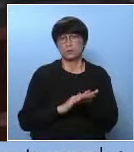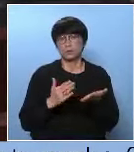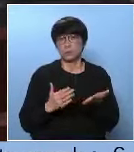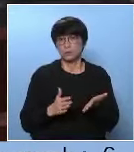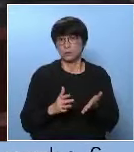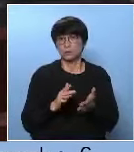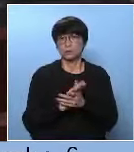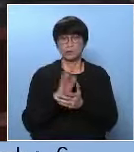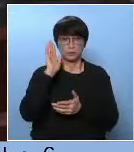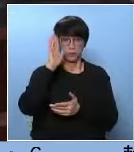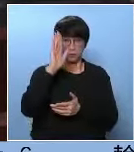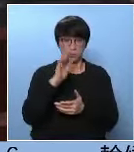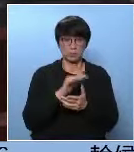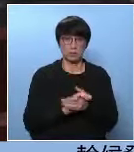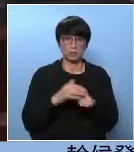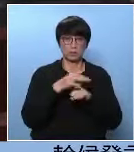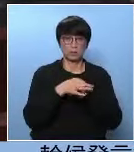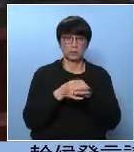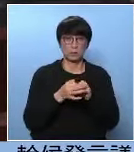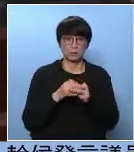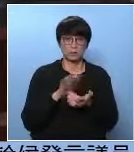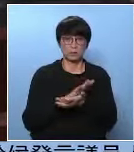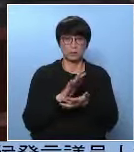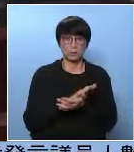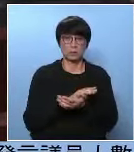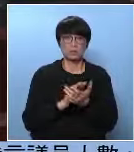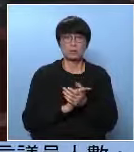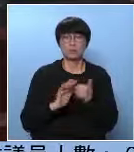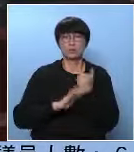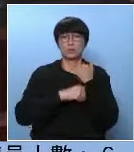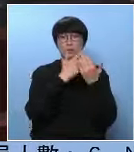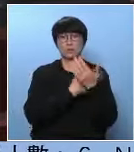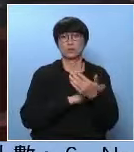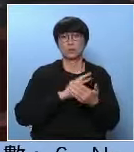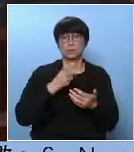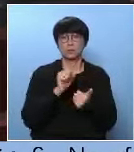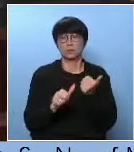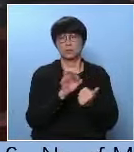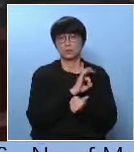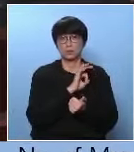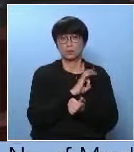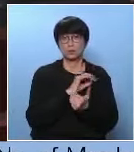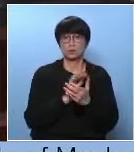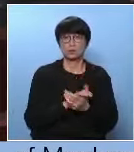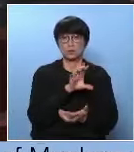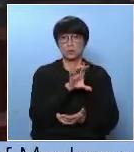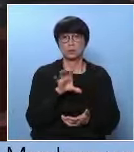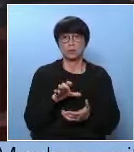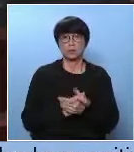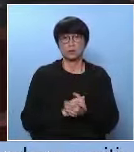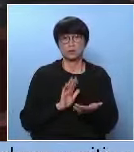們是希望從外國的經驗以及法律改革委員會提出的建議裏面呢作出充分的參